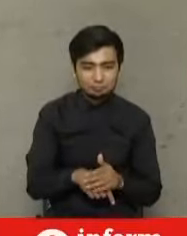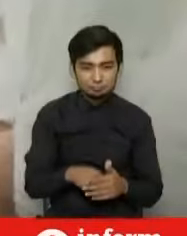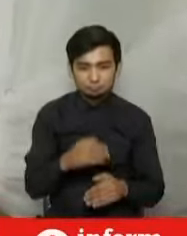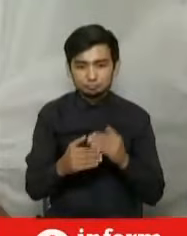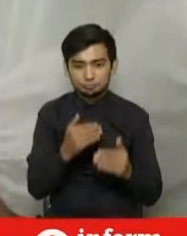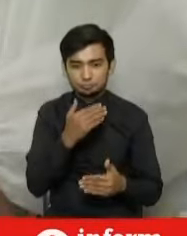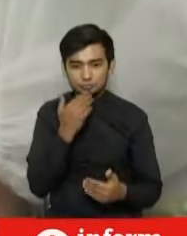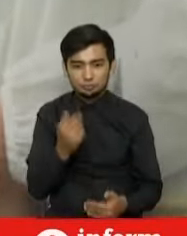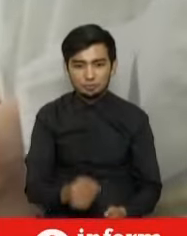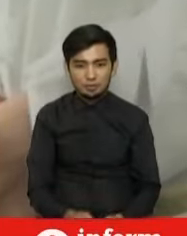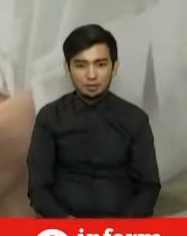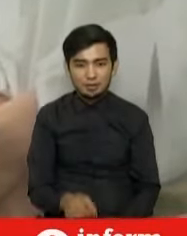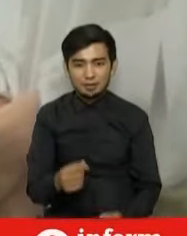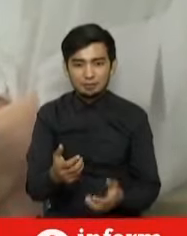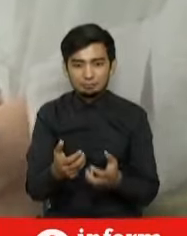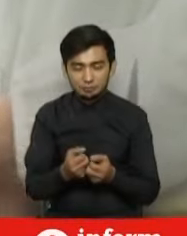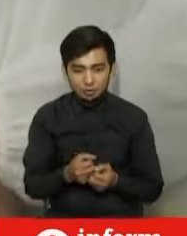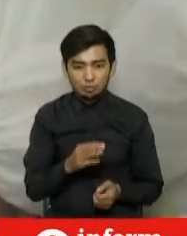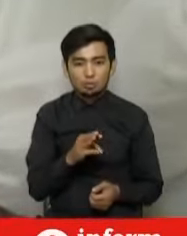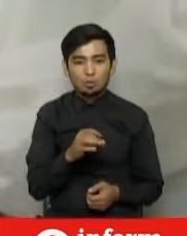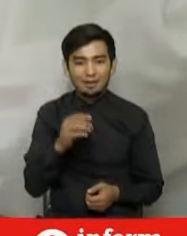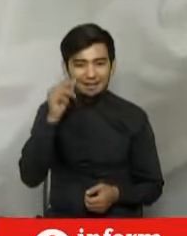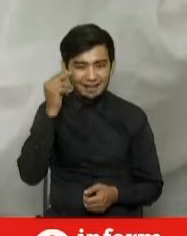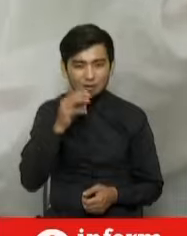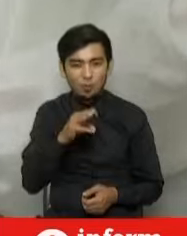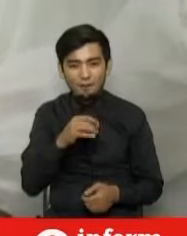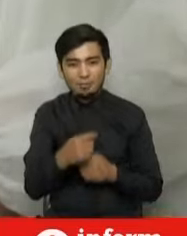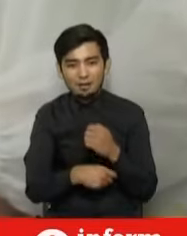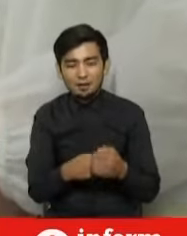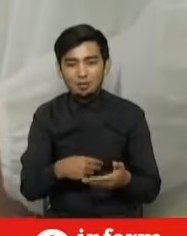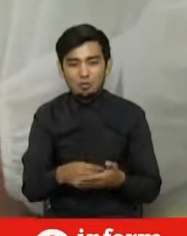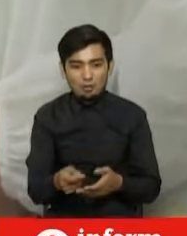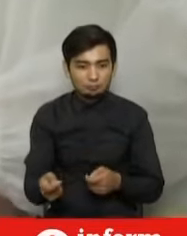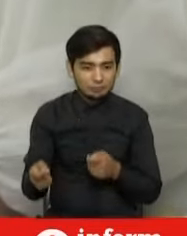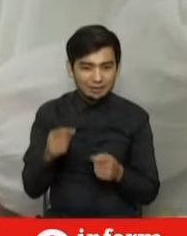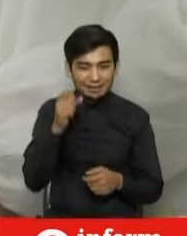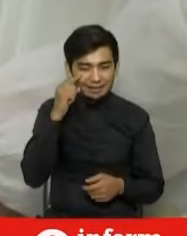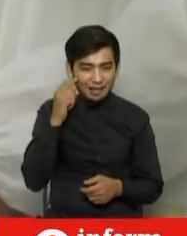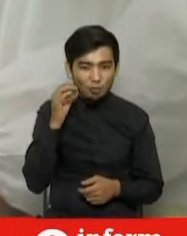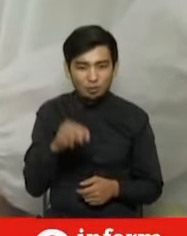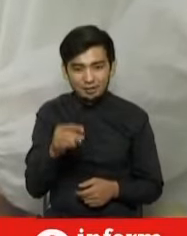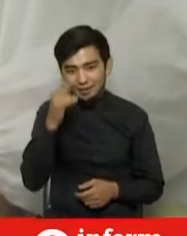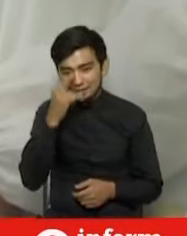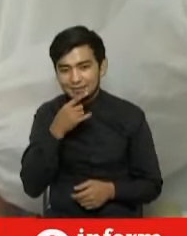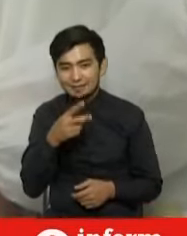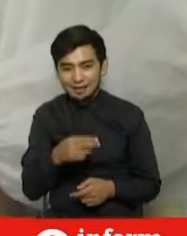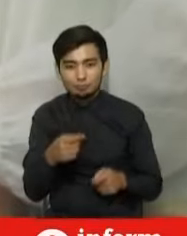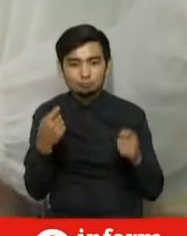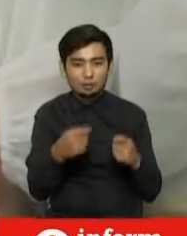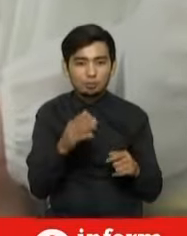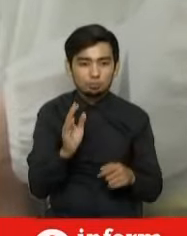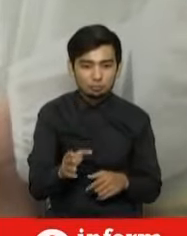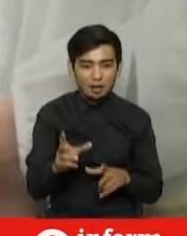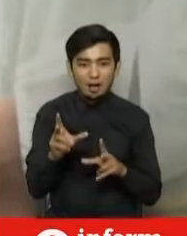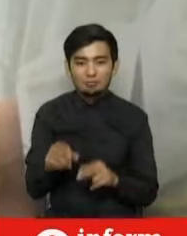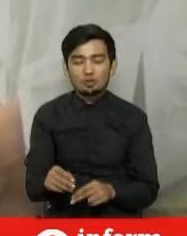болмапты. Суманы ол кісі алып, Қытайдан товар алып, осы жаңағы сайт арқылы қытайлықтарға, қазақстандықтарға сатам деп солай уәде